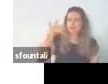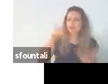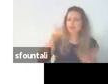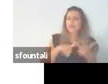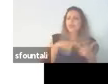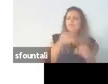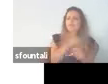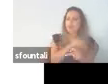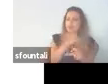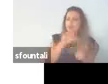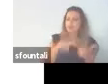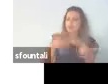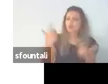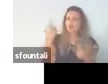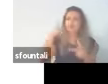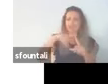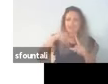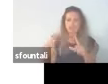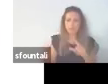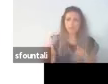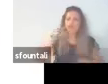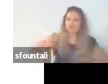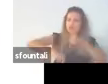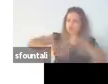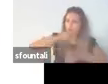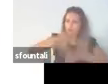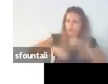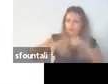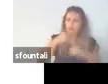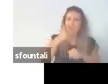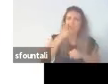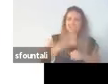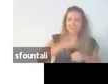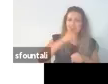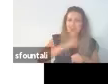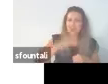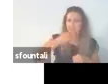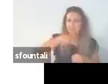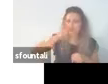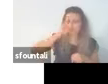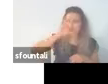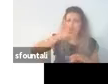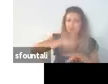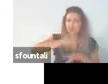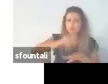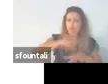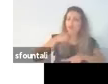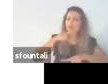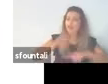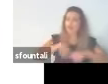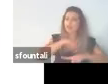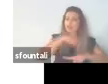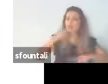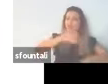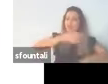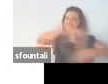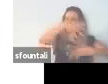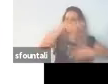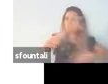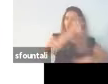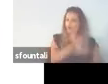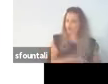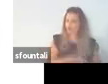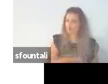Κύπρος, το Λουξεμβούργο, η Ισλανδία, η Γερμανία, η Σουηδία και η Ελλάδα, μόνο αυτές οι 9 χώρες αυτή τη στιγμή ορίζουν το βιασμό με βάση την